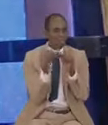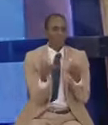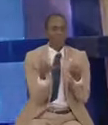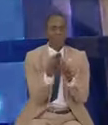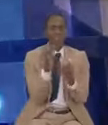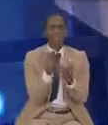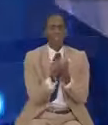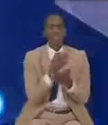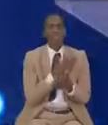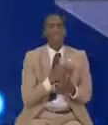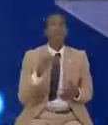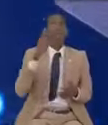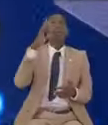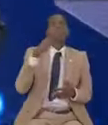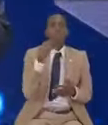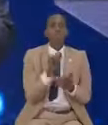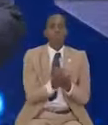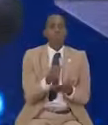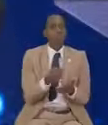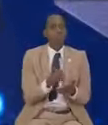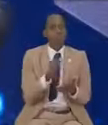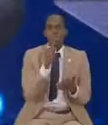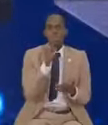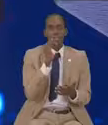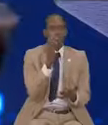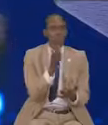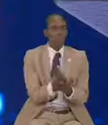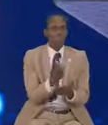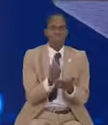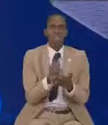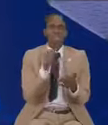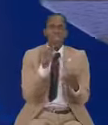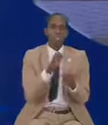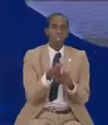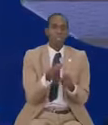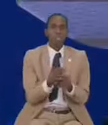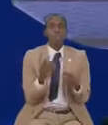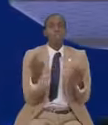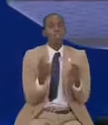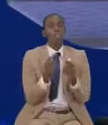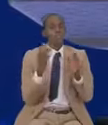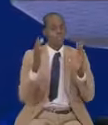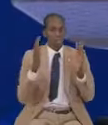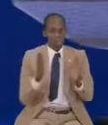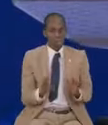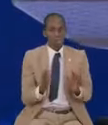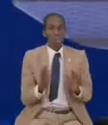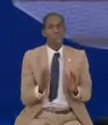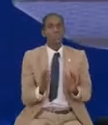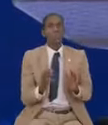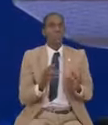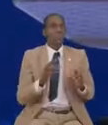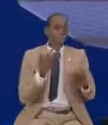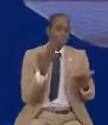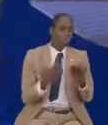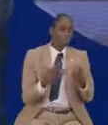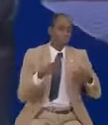oui votre coupe est au comble c'est assez le pêcheur peut continuer de pêcher un jour Dieu va dire que oui